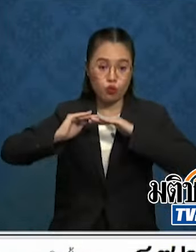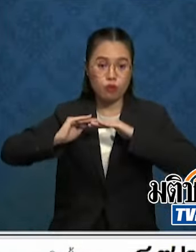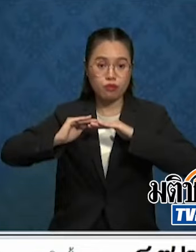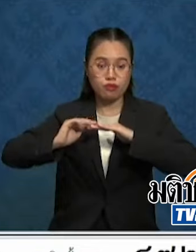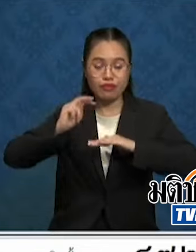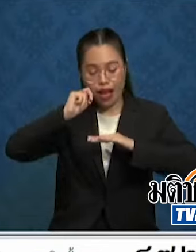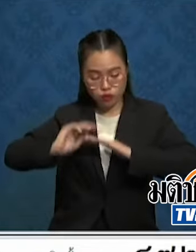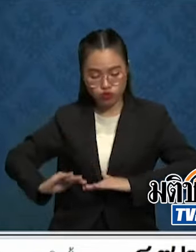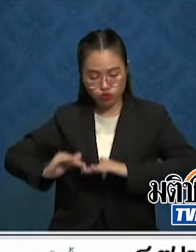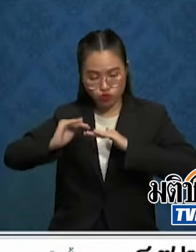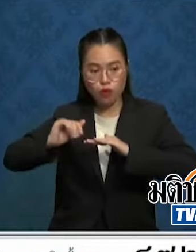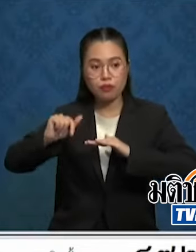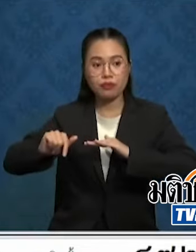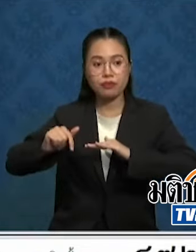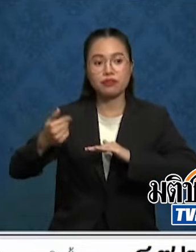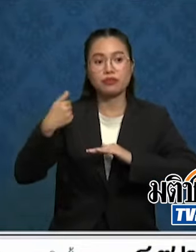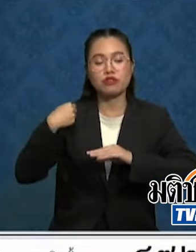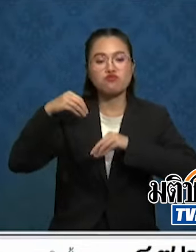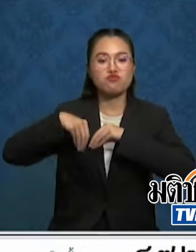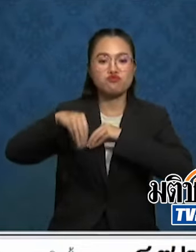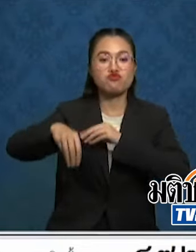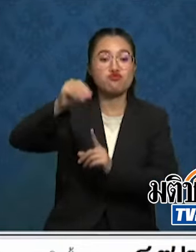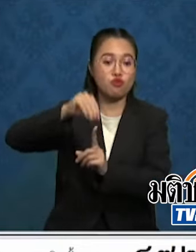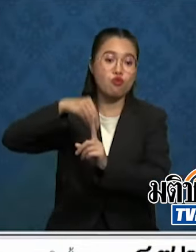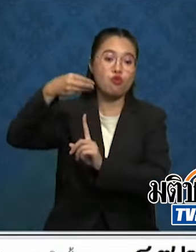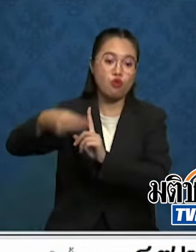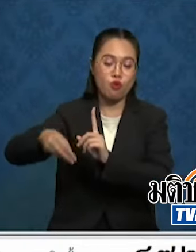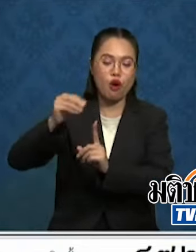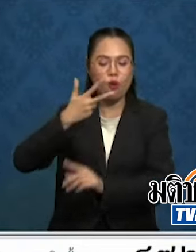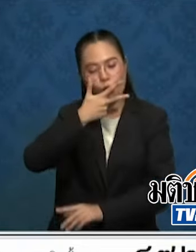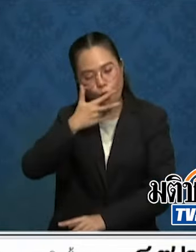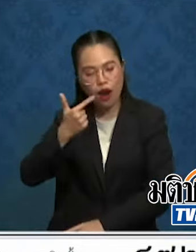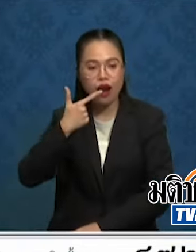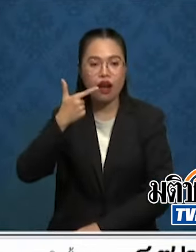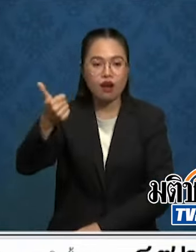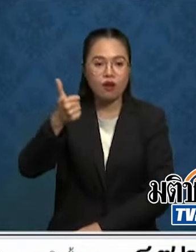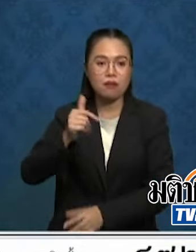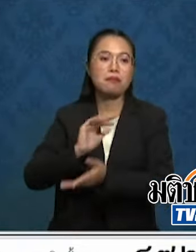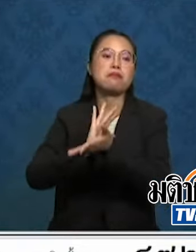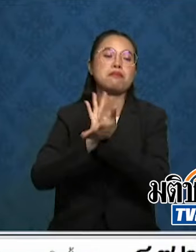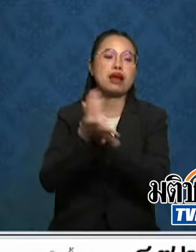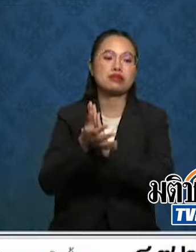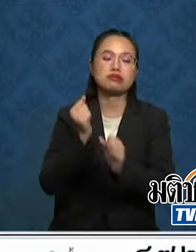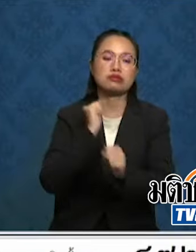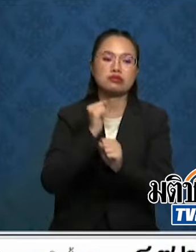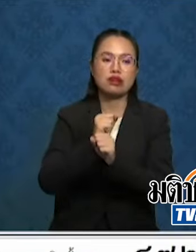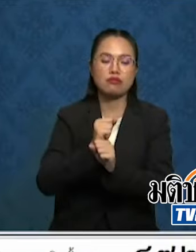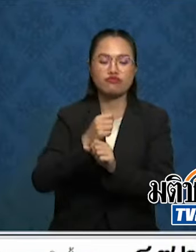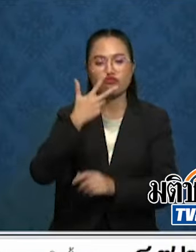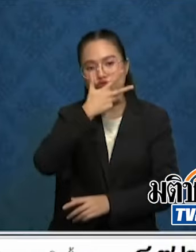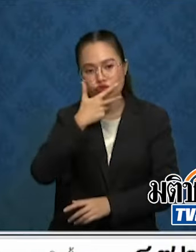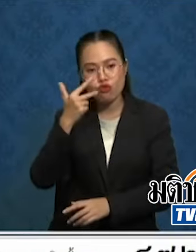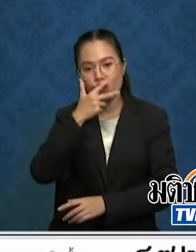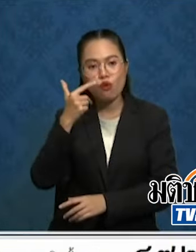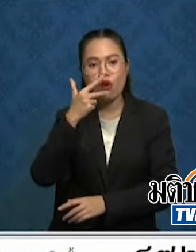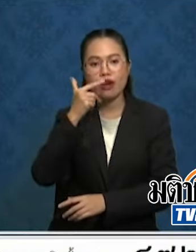มสมบูรณ์มาด้วยนะครับทำให้บางบานเนี่ยปลูกกล้วยได้หวานแล้วก็อร่อยมากครับจึงนำมาแปรรูปเพิ่มมูลค่าเป็นกล้วยอบแผ่